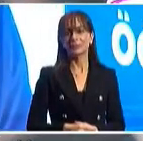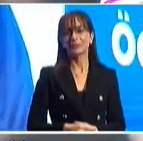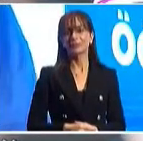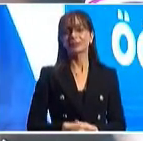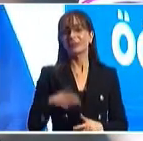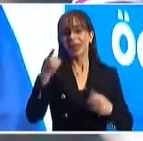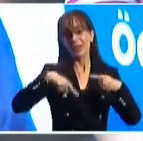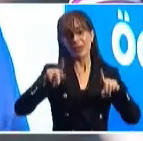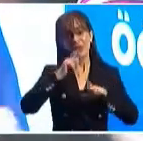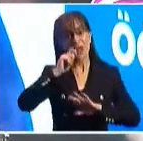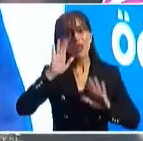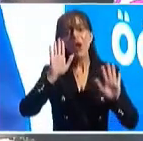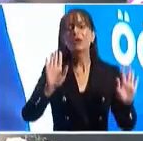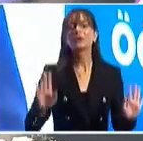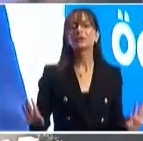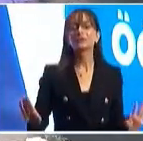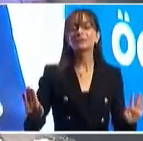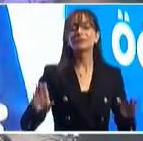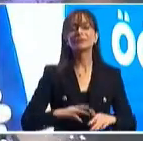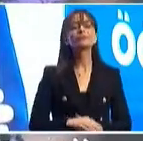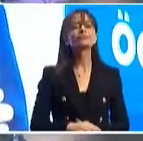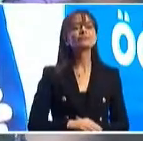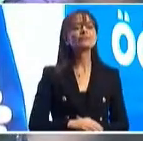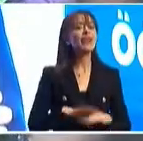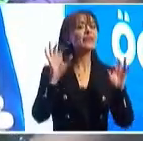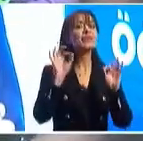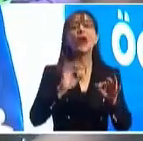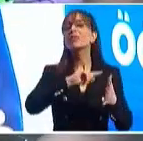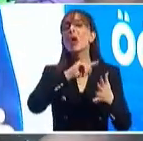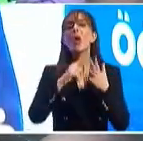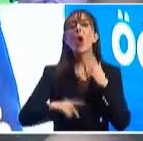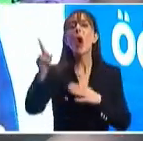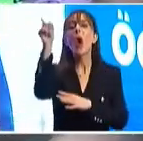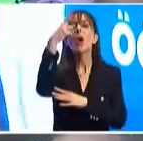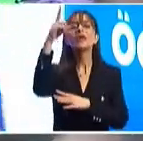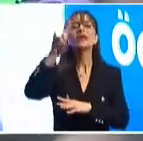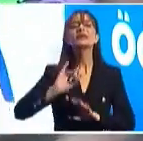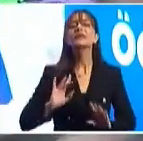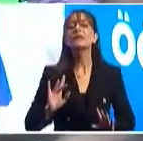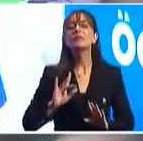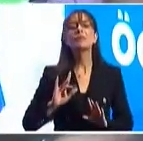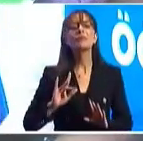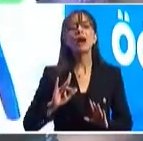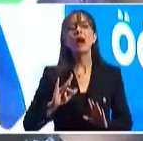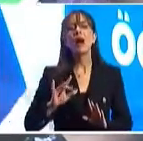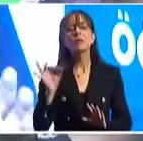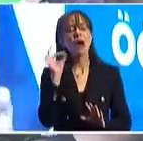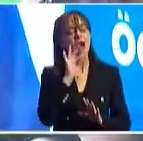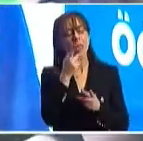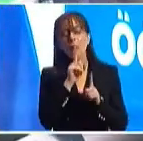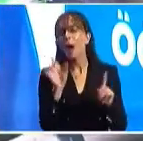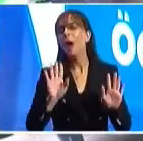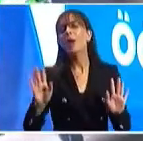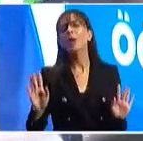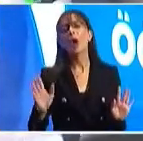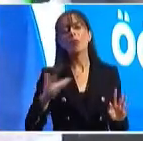Bizim sözümüz ama öbür şu anki yönetimin verdiği sözlere benzemez. Biz söz verdik